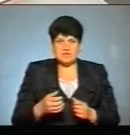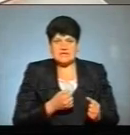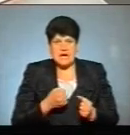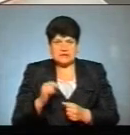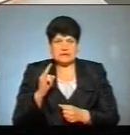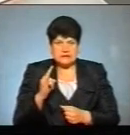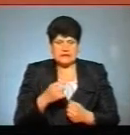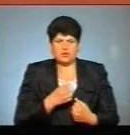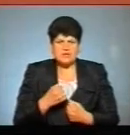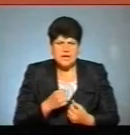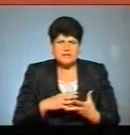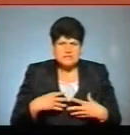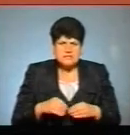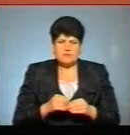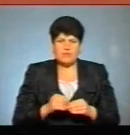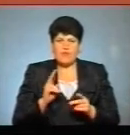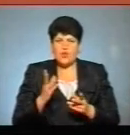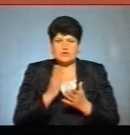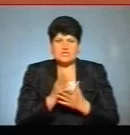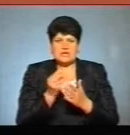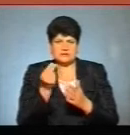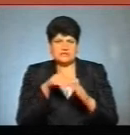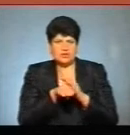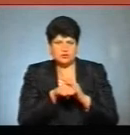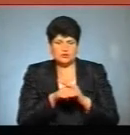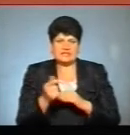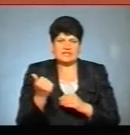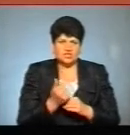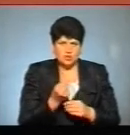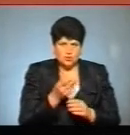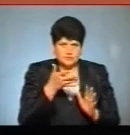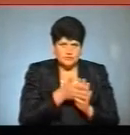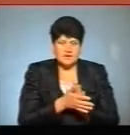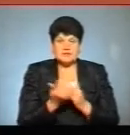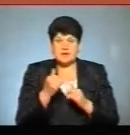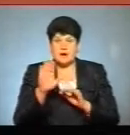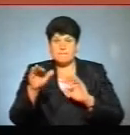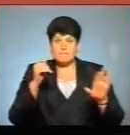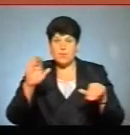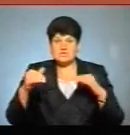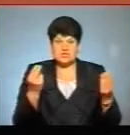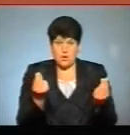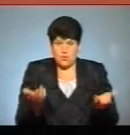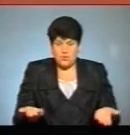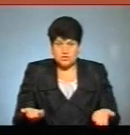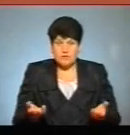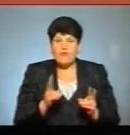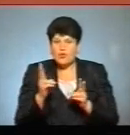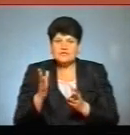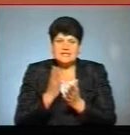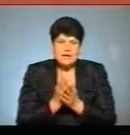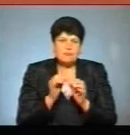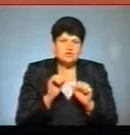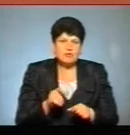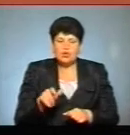дитину, тяне сім'ю. В когось є заощадження, були на тиждень, зараз там він десь ходить, позичає, шукає гроші. В когось є, можливо, такі